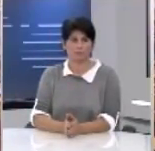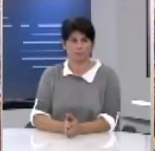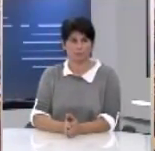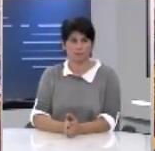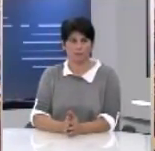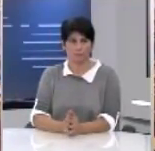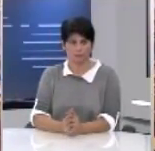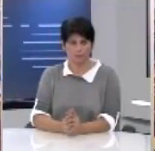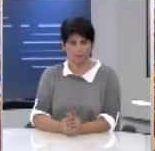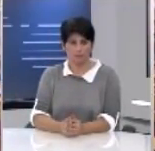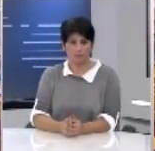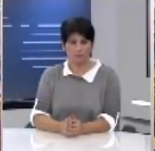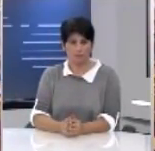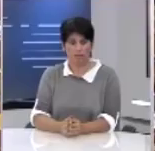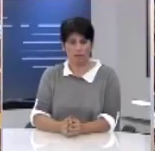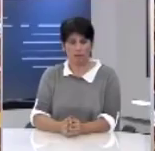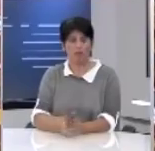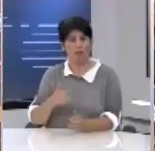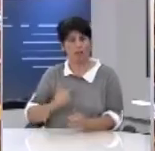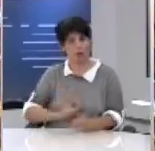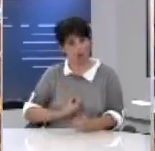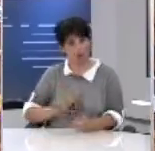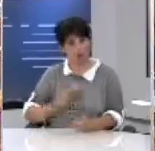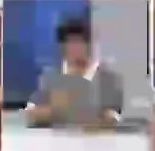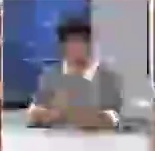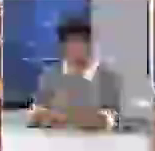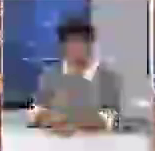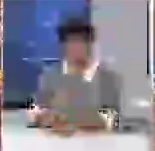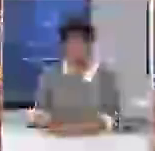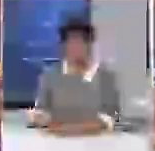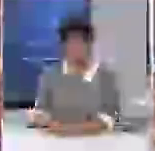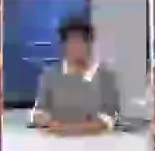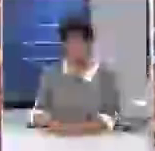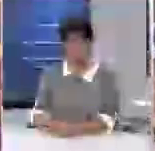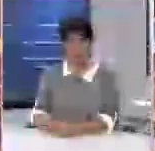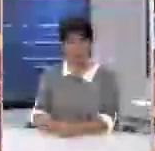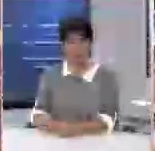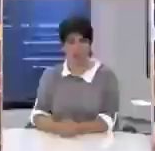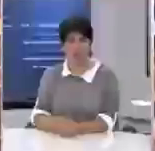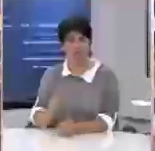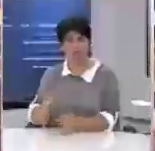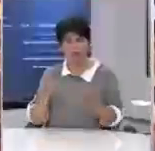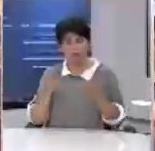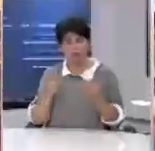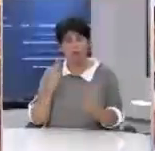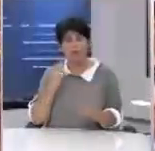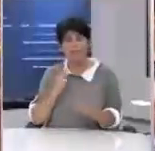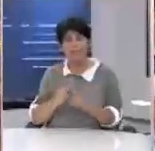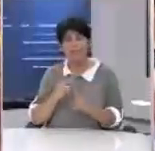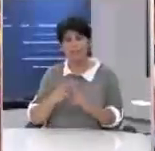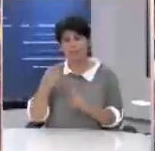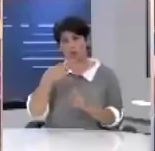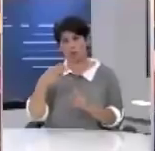ομιλούσε. Έχω λοιπόν την αίσθηση ότι σε ένα εξαιρετικά κρίσιμο ζήτημα,